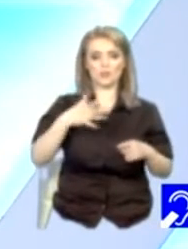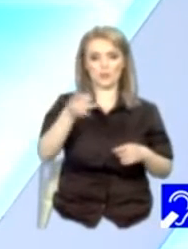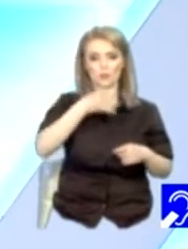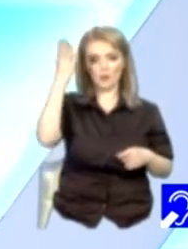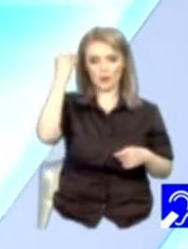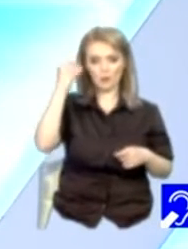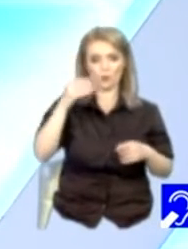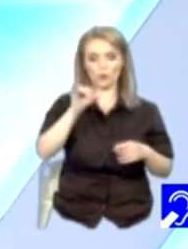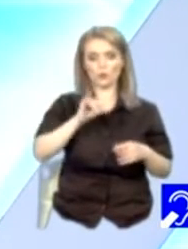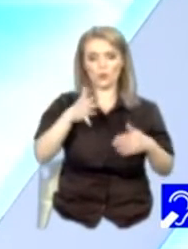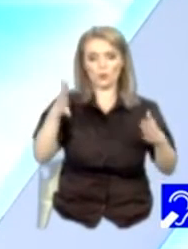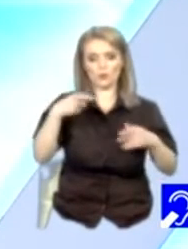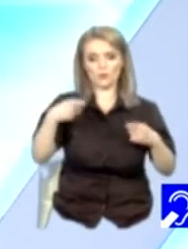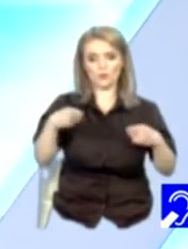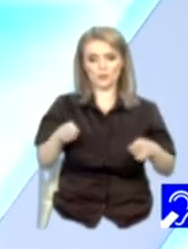anul trecut?